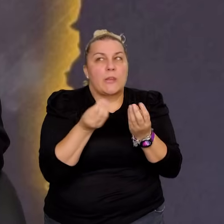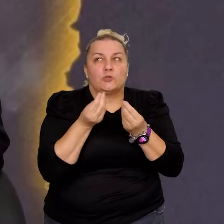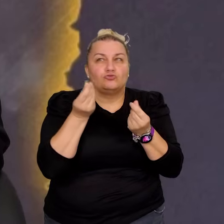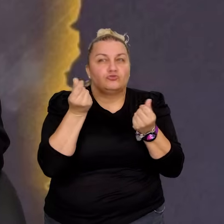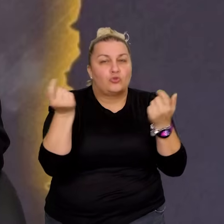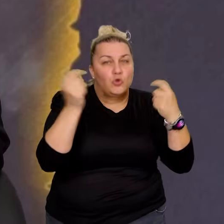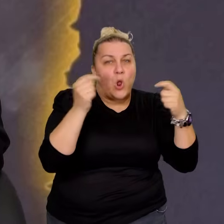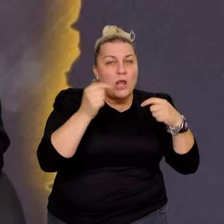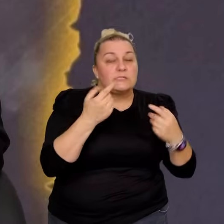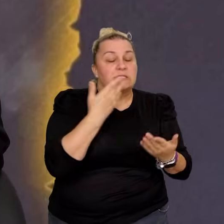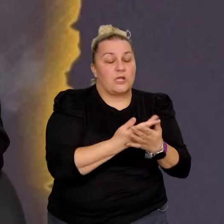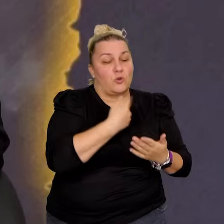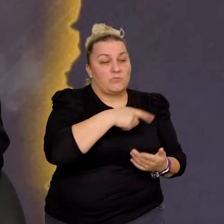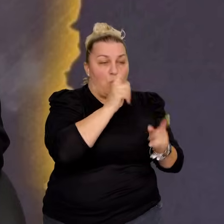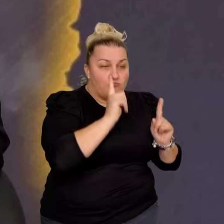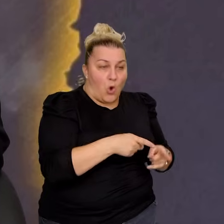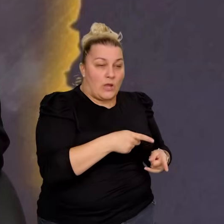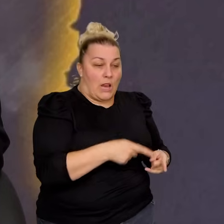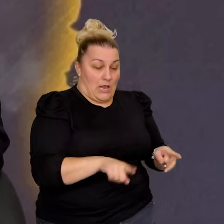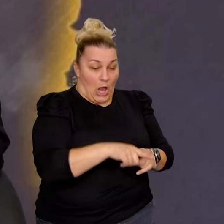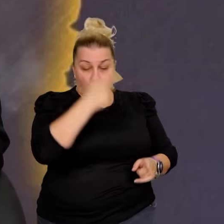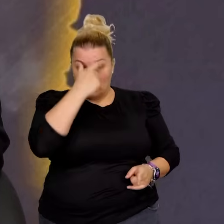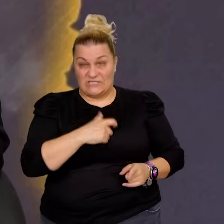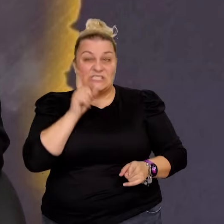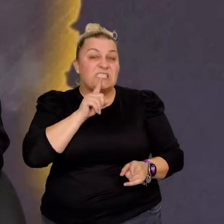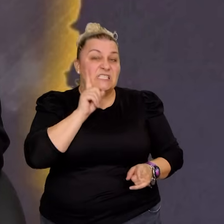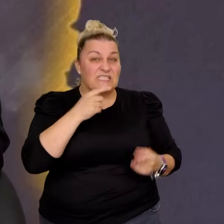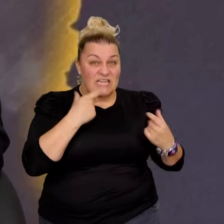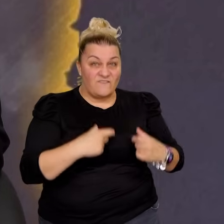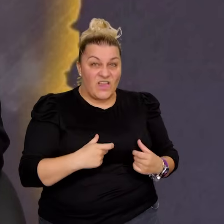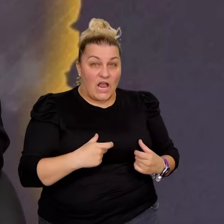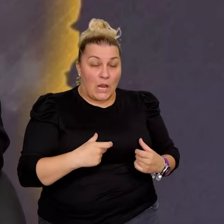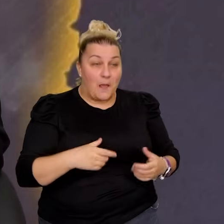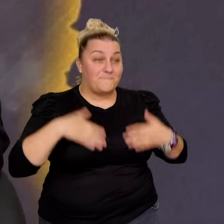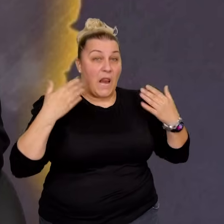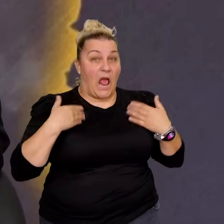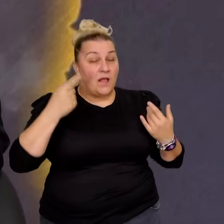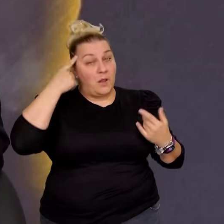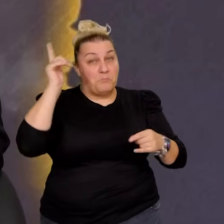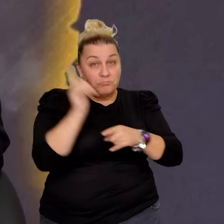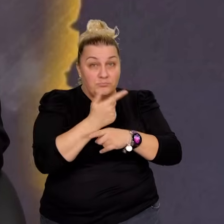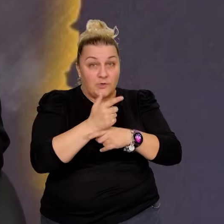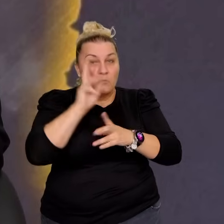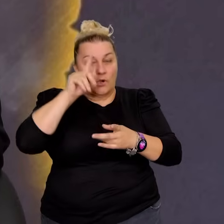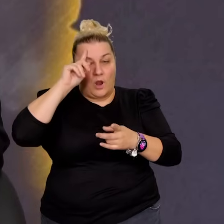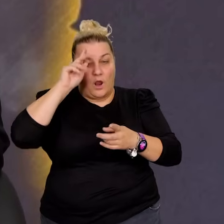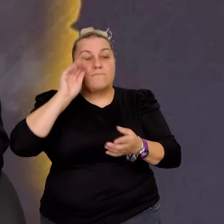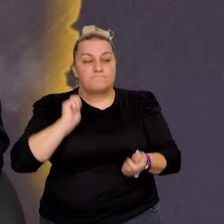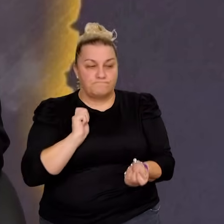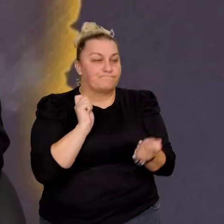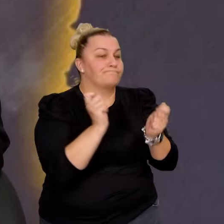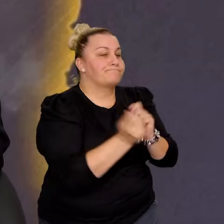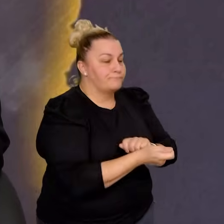jednostavno morali smo iz nekog civilnog života i nekog mladanačkog života preći